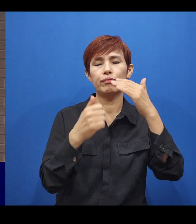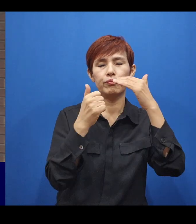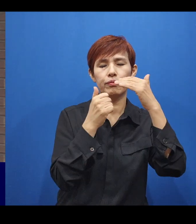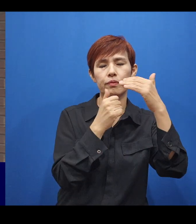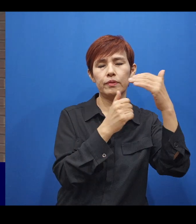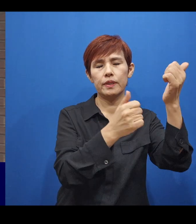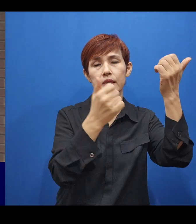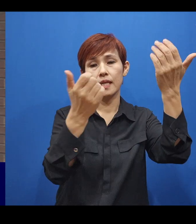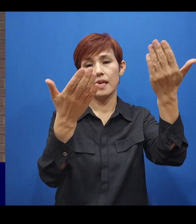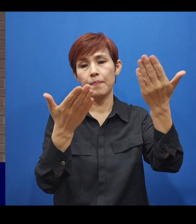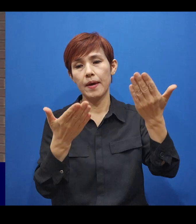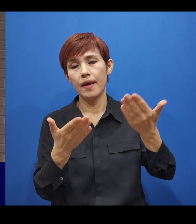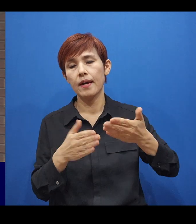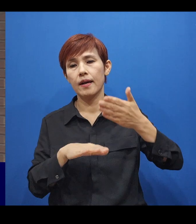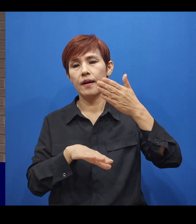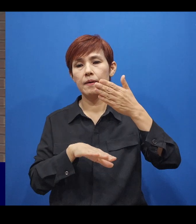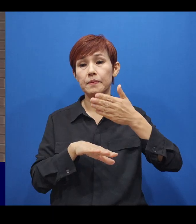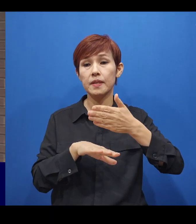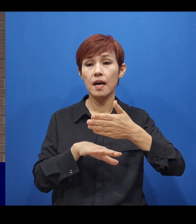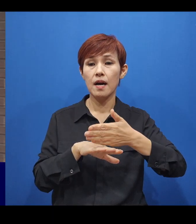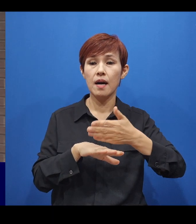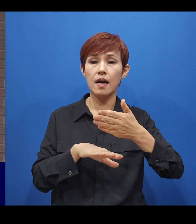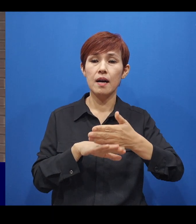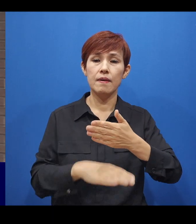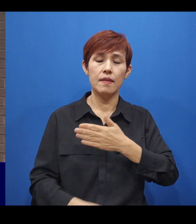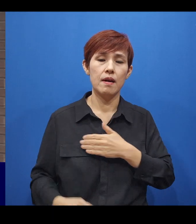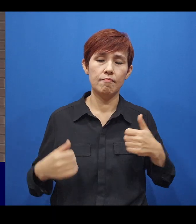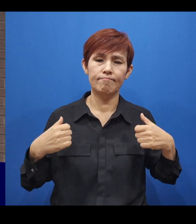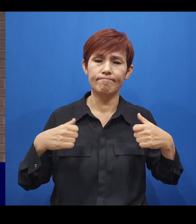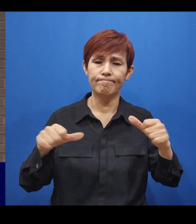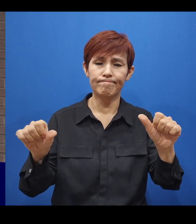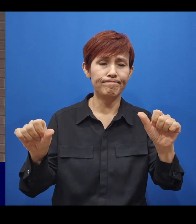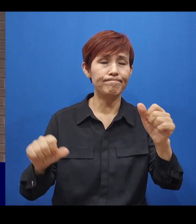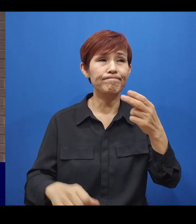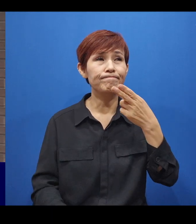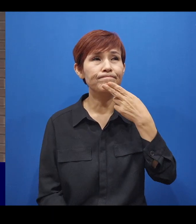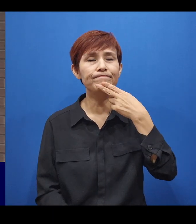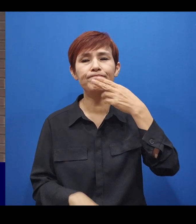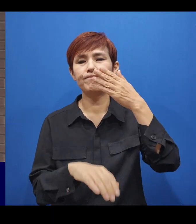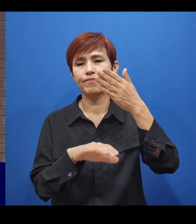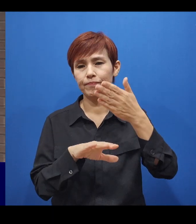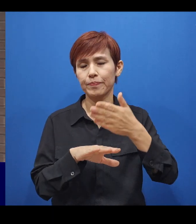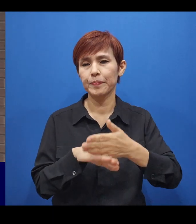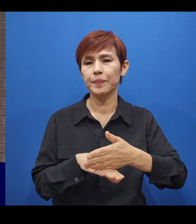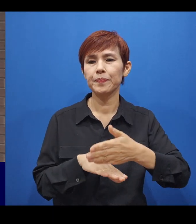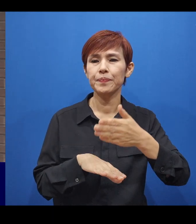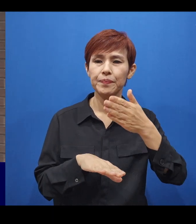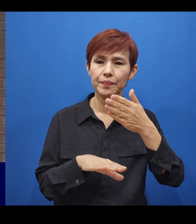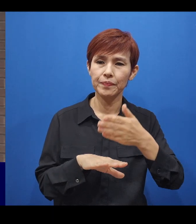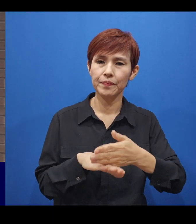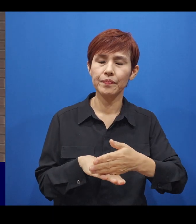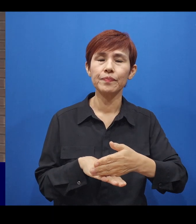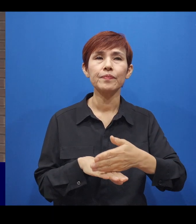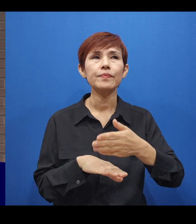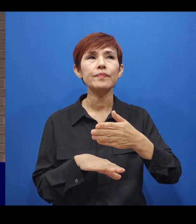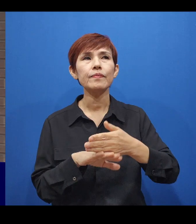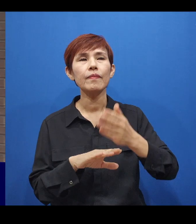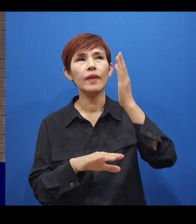날 부르심에 감사. 날 놓지 않으심